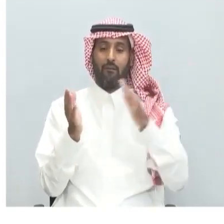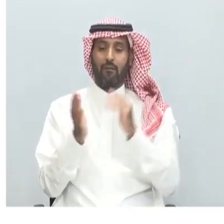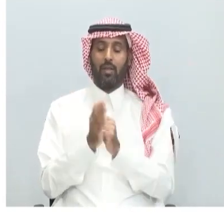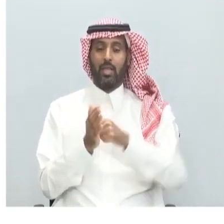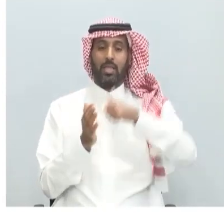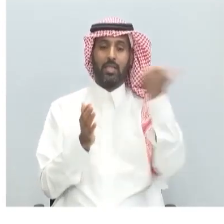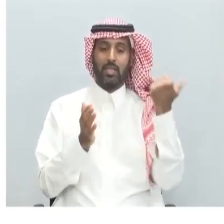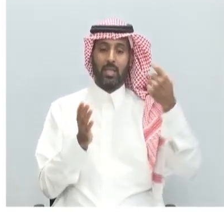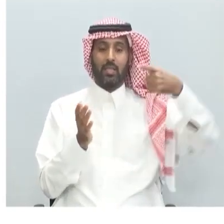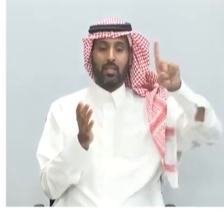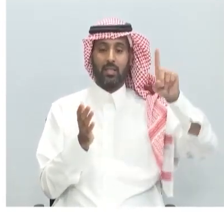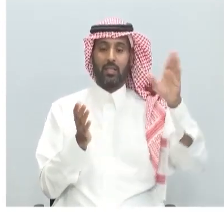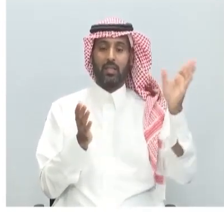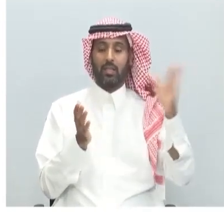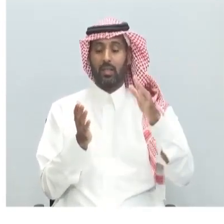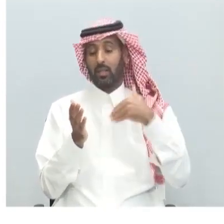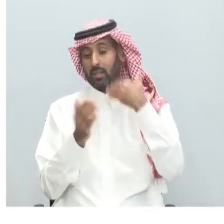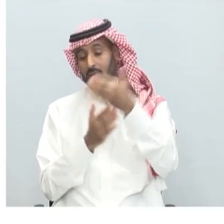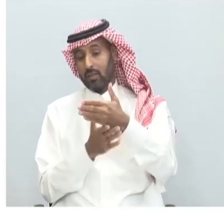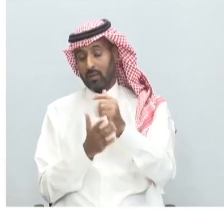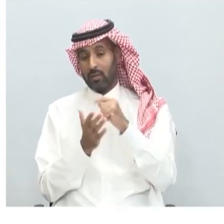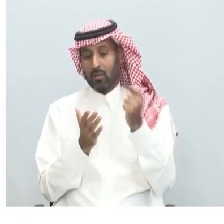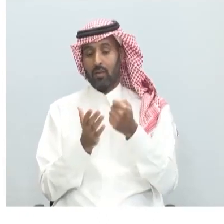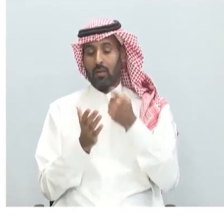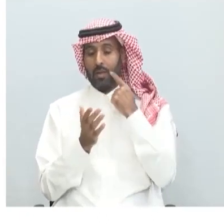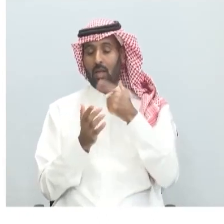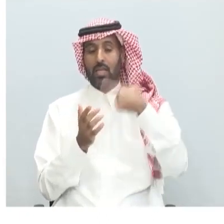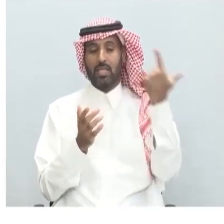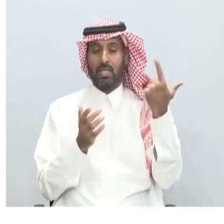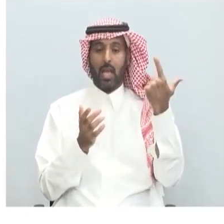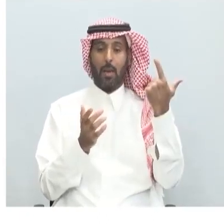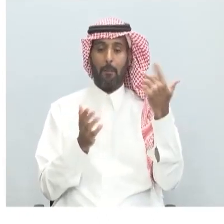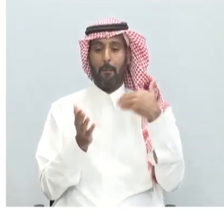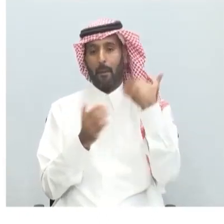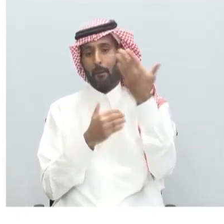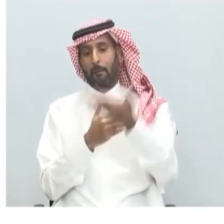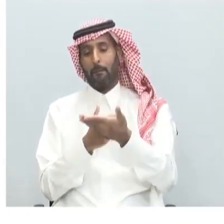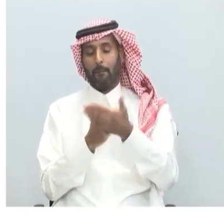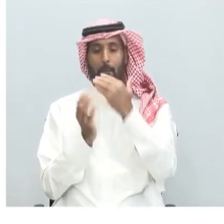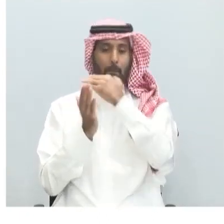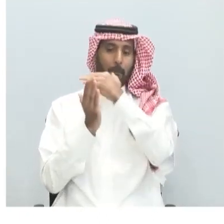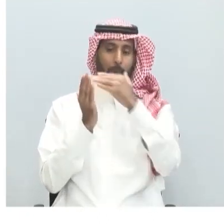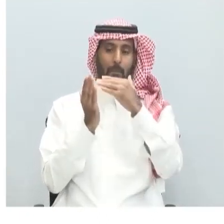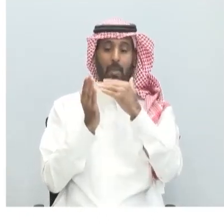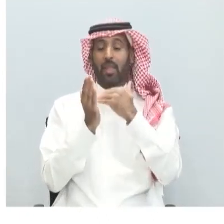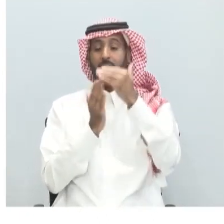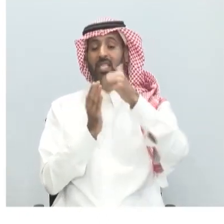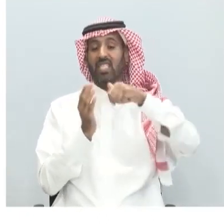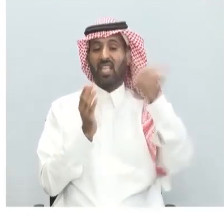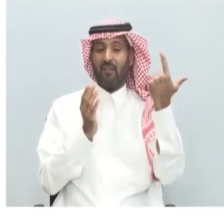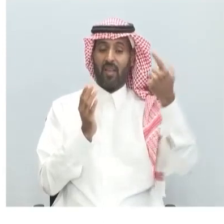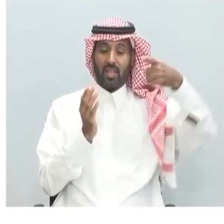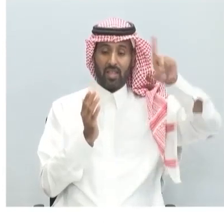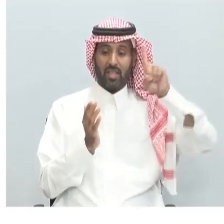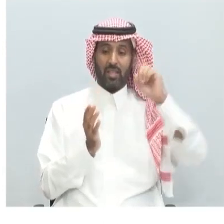هنا ثم نكمل المستوى السابع ثم في الاخير السفندي